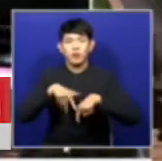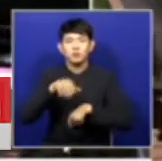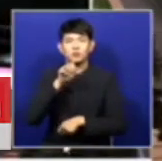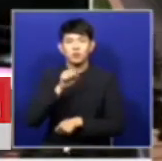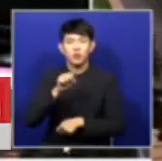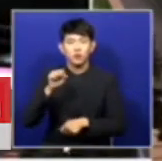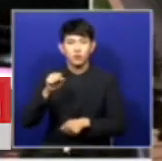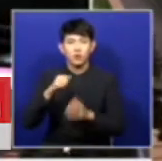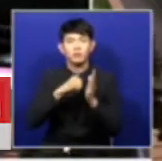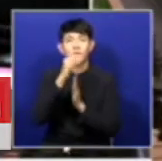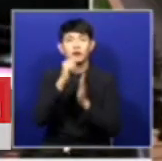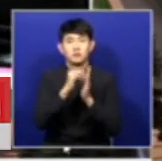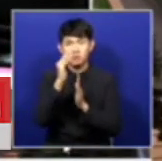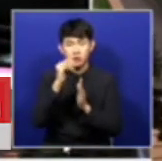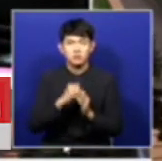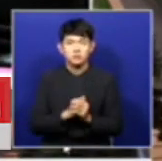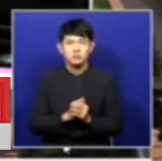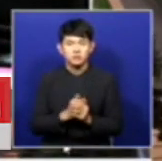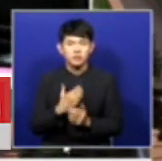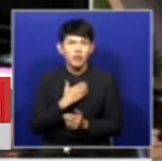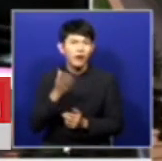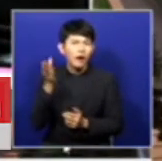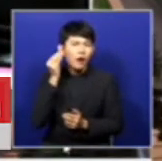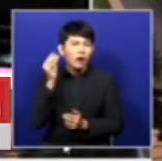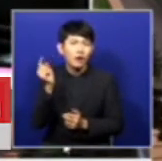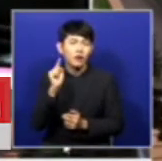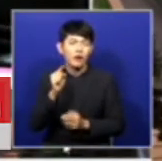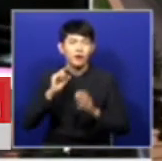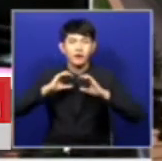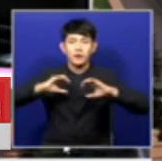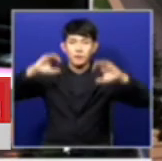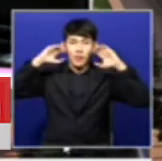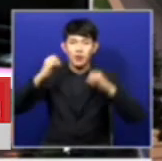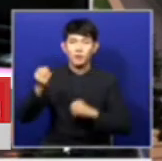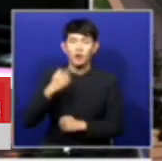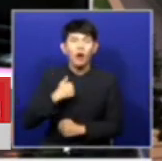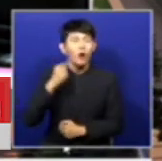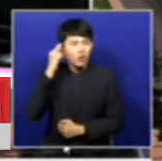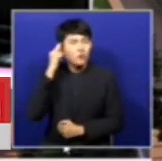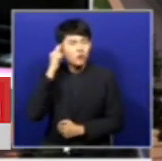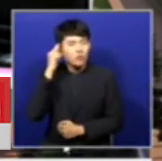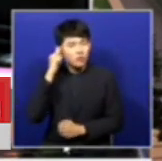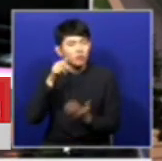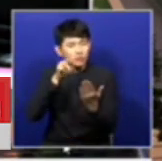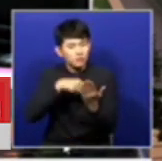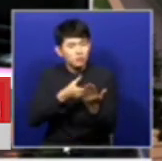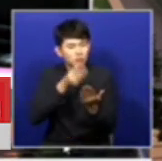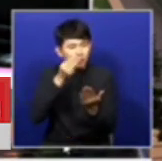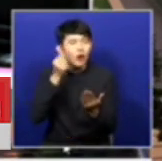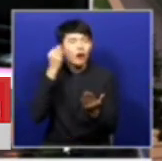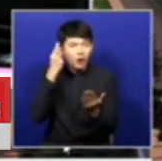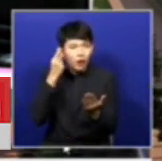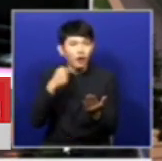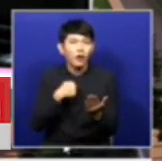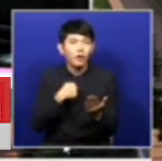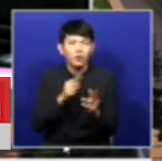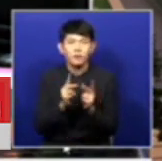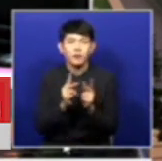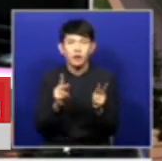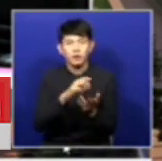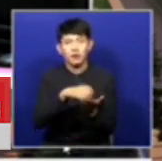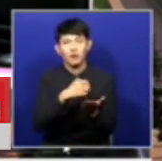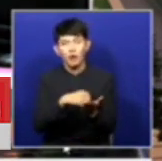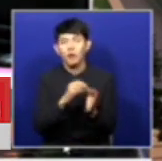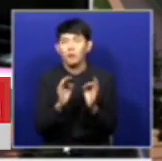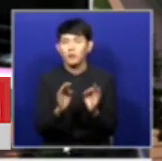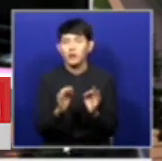าคเหนือเราอยากได้ยินจากรัฐบาลว่าได้ยินแล้วได้ฟังแล้วได้อ่านแล้วรายงานของกรรมธิการ